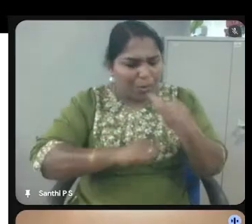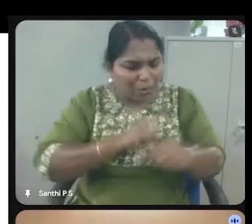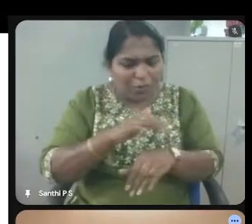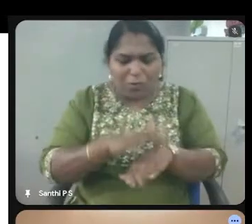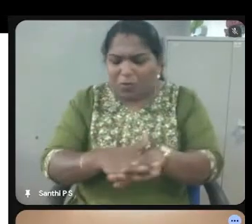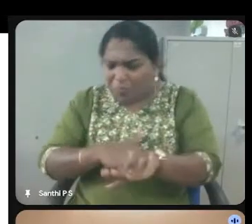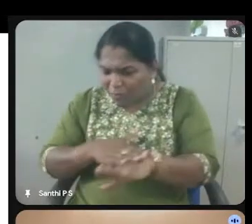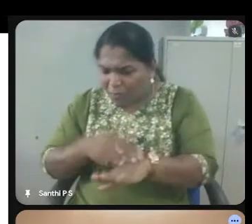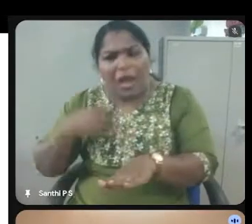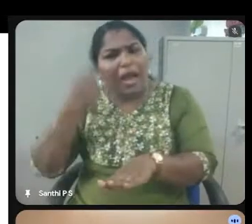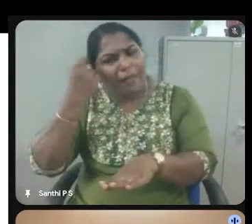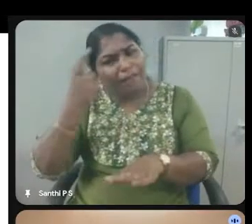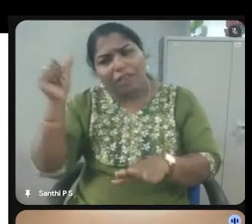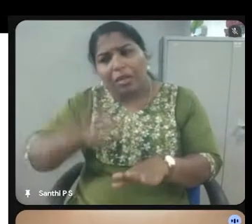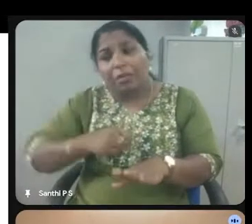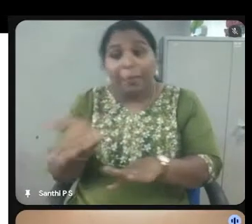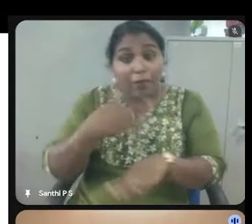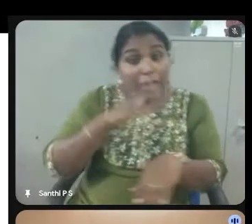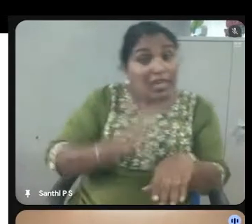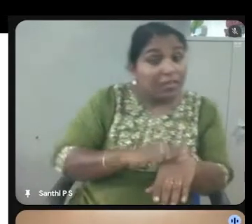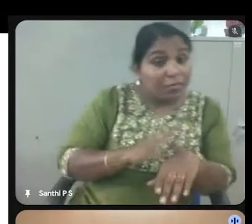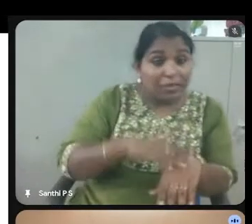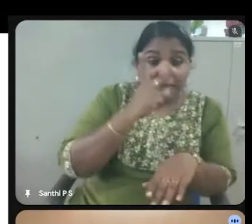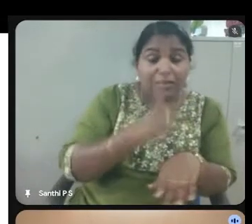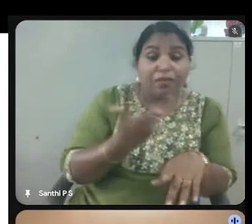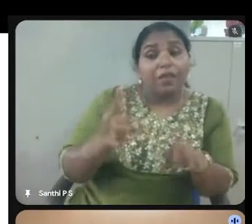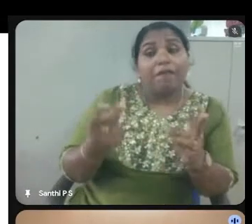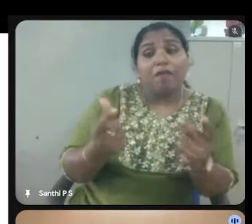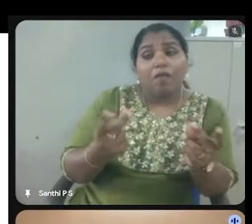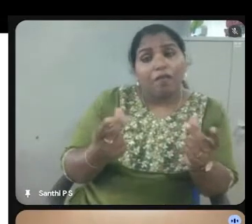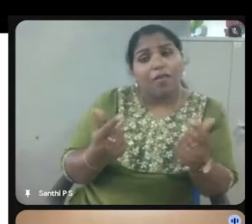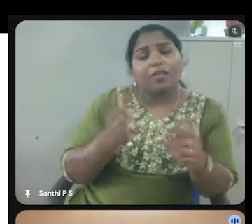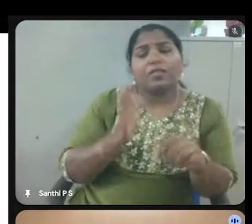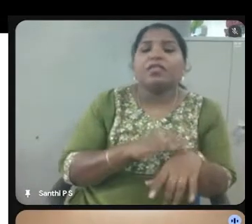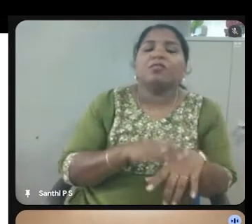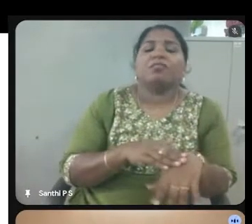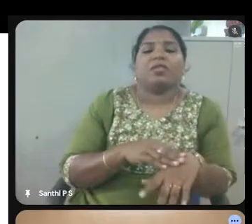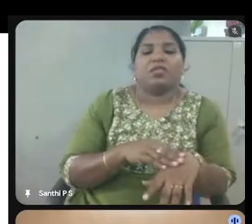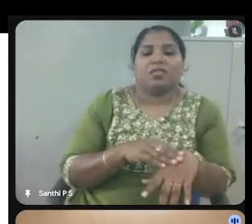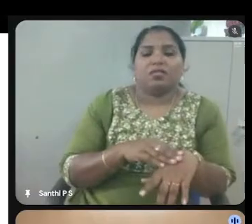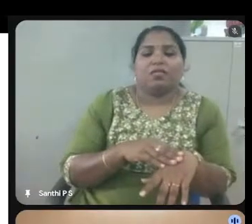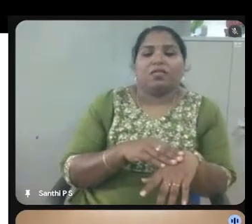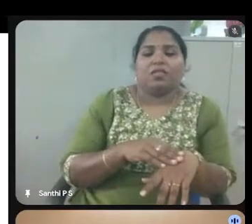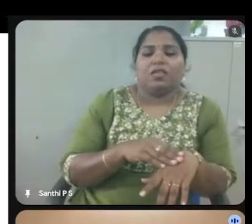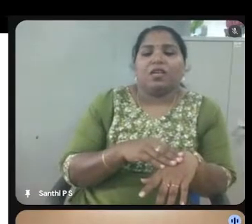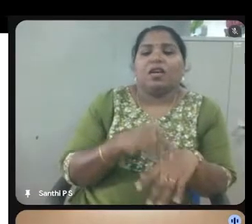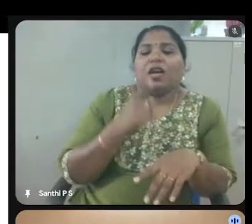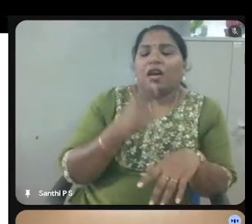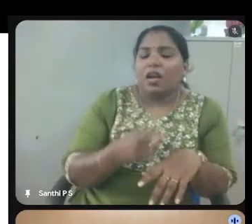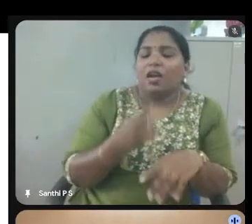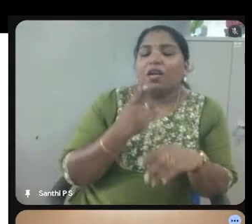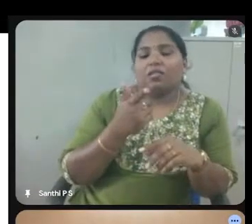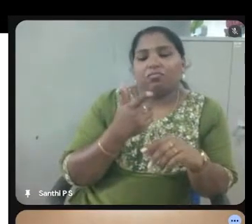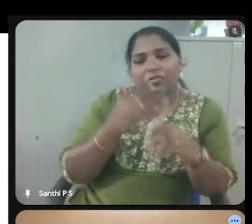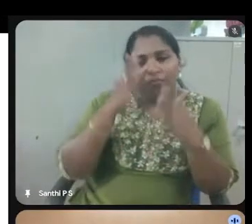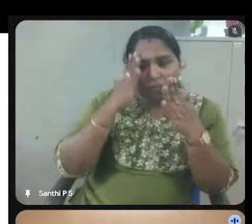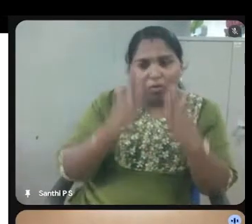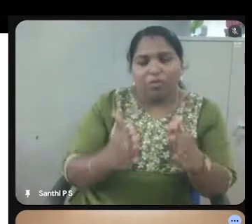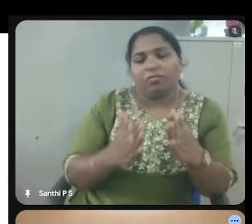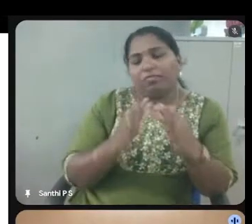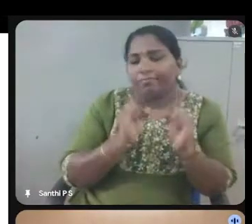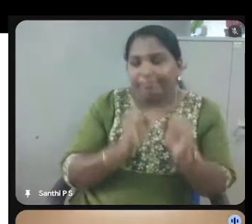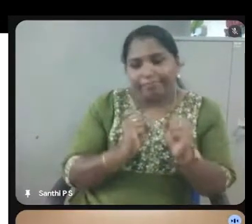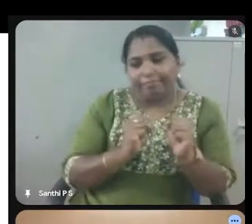ഒക്കെ തലച്ചോറിനെ ബാധിക്കുകയും അത് കാരണം അവർക്ക് ആക്ടിവിറ്റീസ് ചെയ്യാൻ പറ്റാതെയും വരുന്നത്. അപ്പം അന്നേരമാണ് നമ്മൾ അറ്റൻഷൻ പ്രോബ്ലം